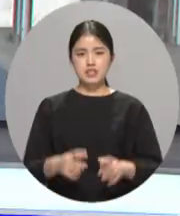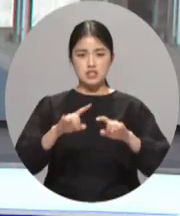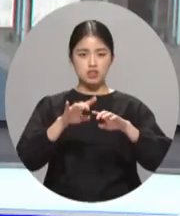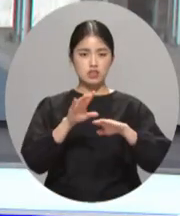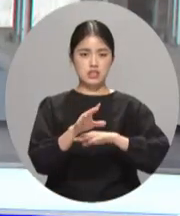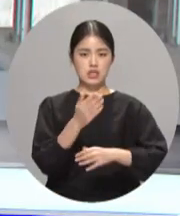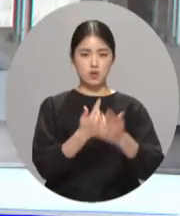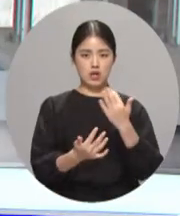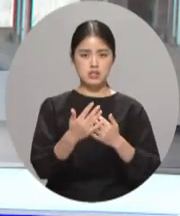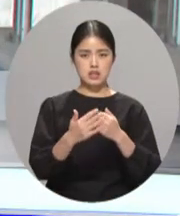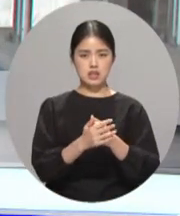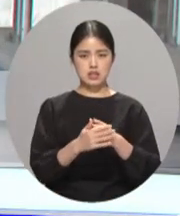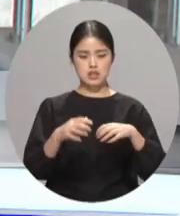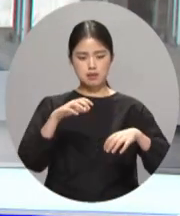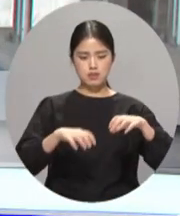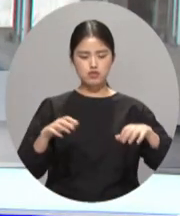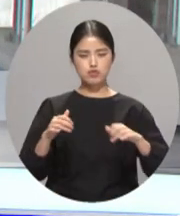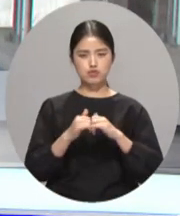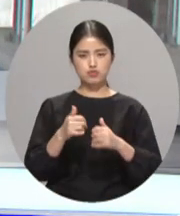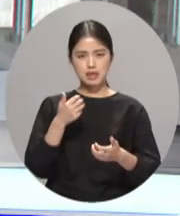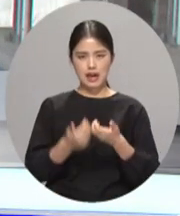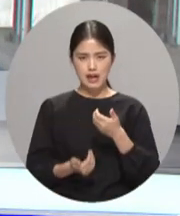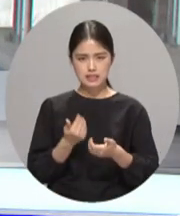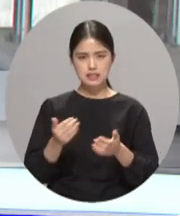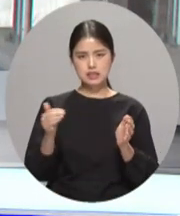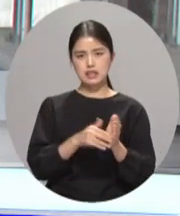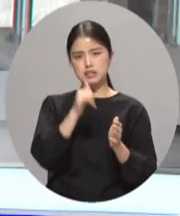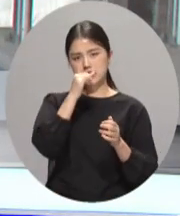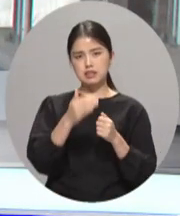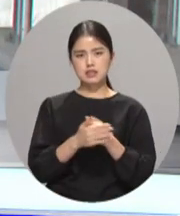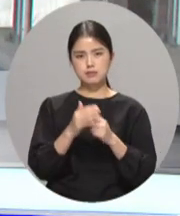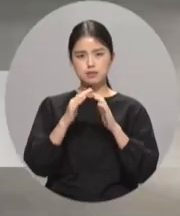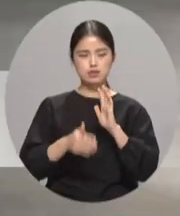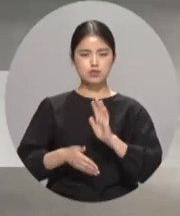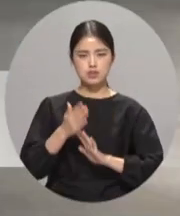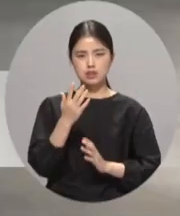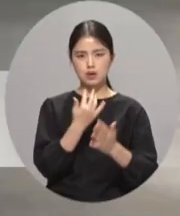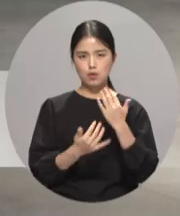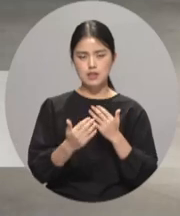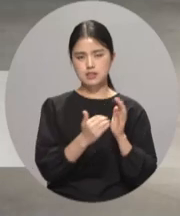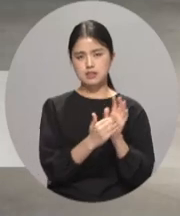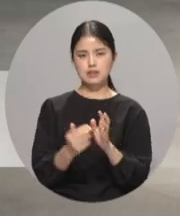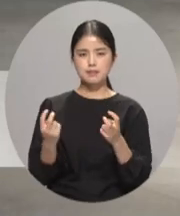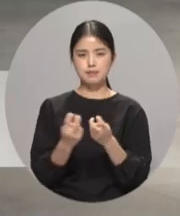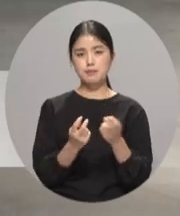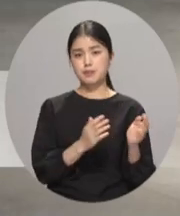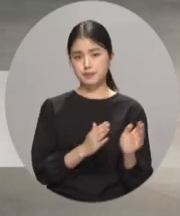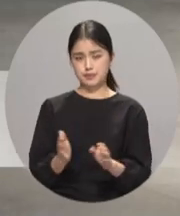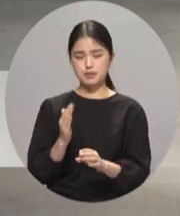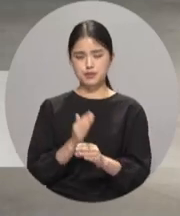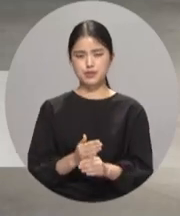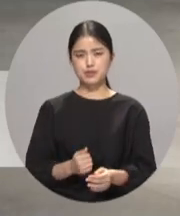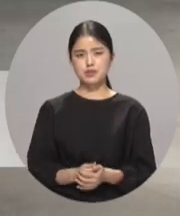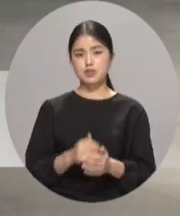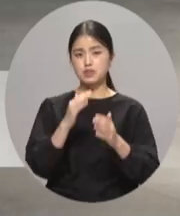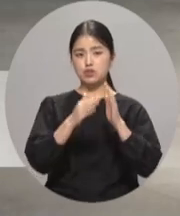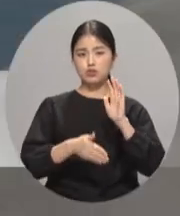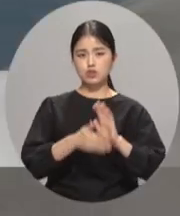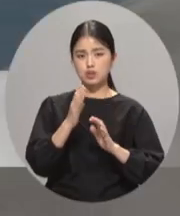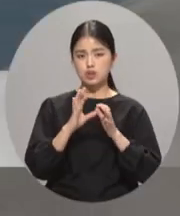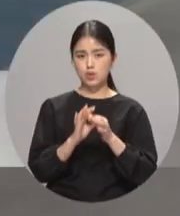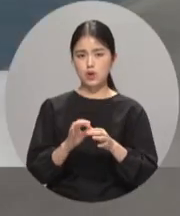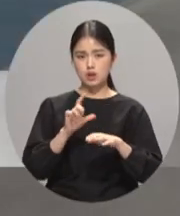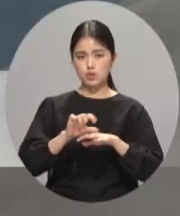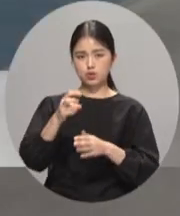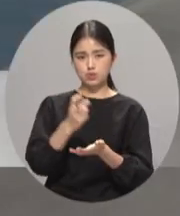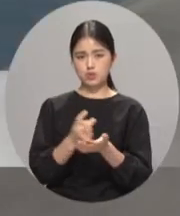전기차 화재로 주민 갈등까지 이어지는 상황 속에 전주시가 화재 대응 방안을 마련합니다 전주시는 관련